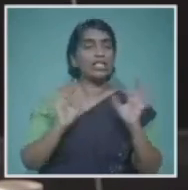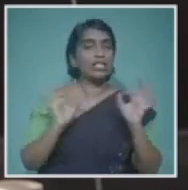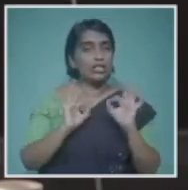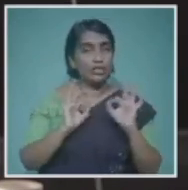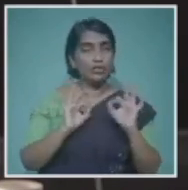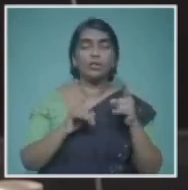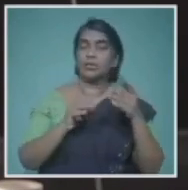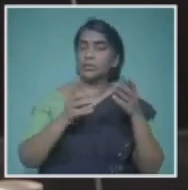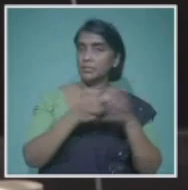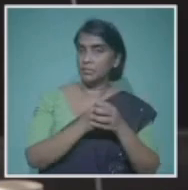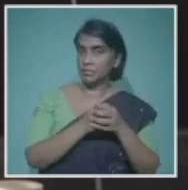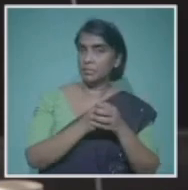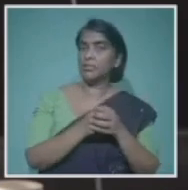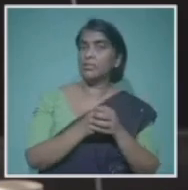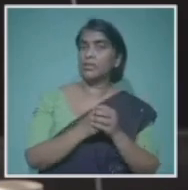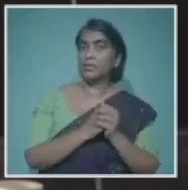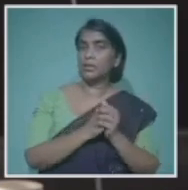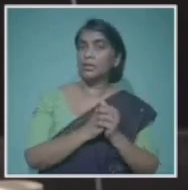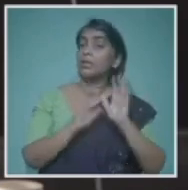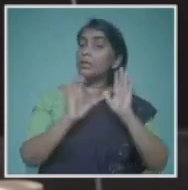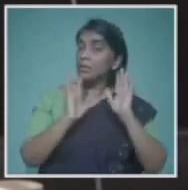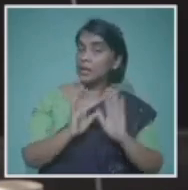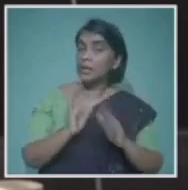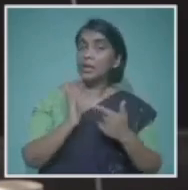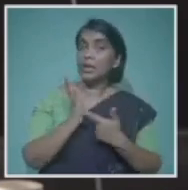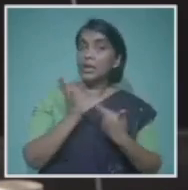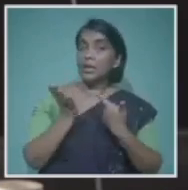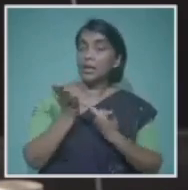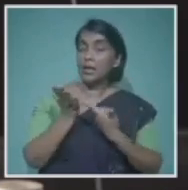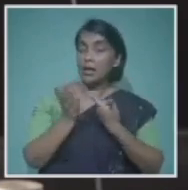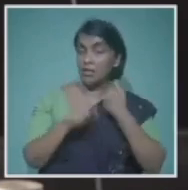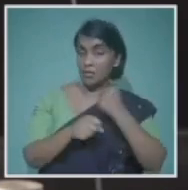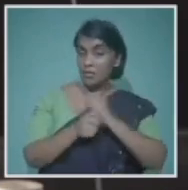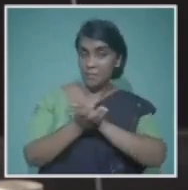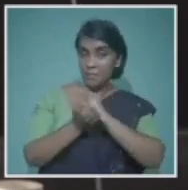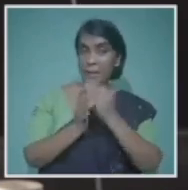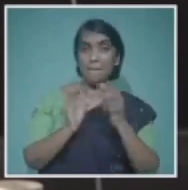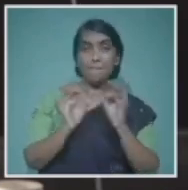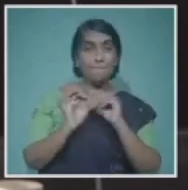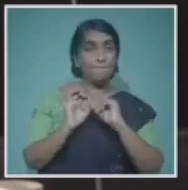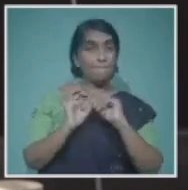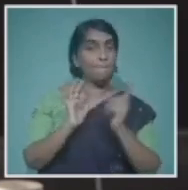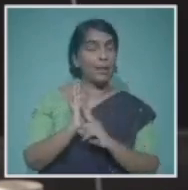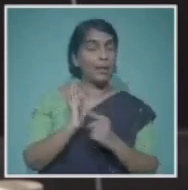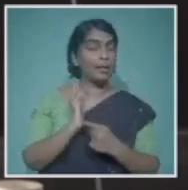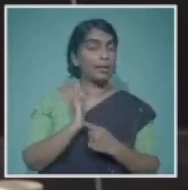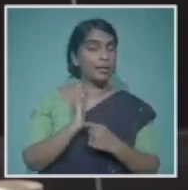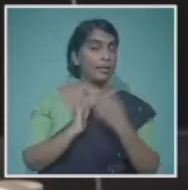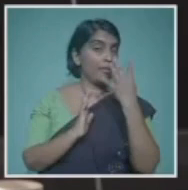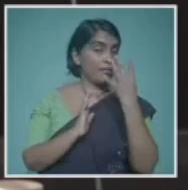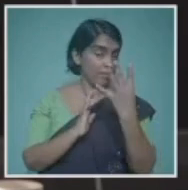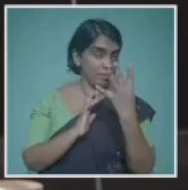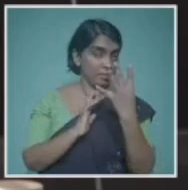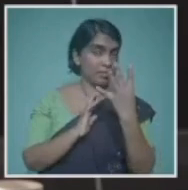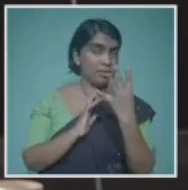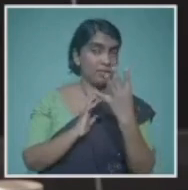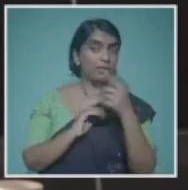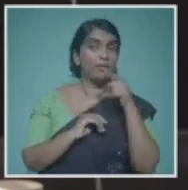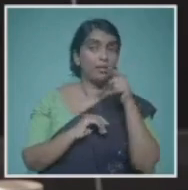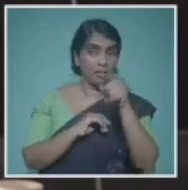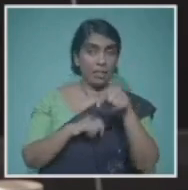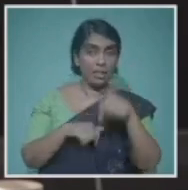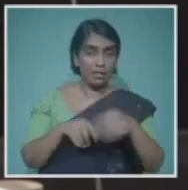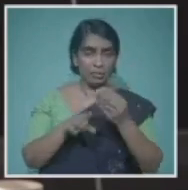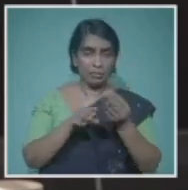and individuals. හැබැයි ට්‍රෙෂරි බිල් පැත්තෙන් ගත්තොත් ට්‍රිලියන් 4න් මෙතුමා